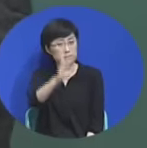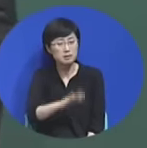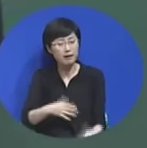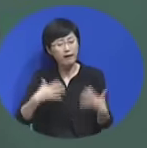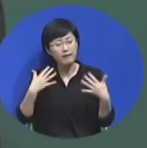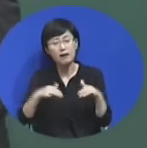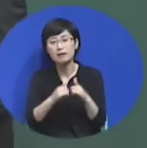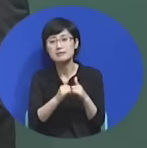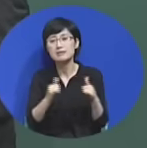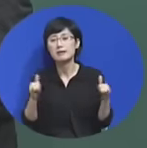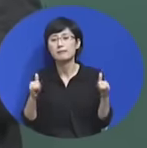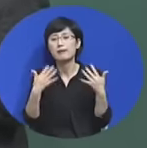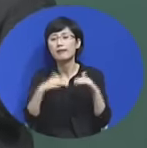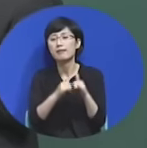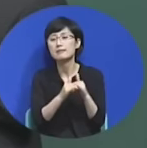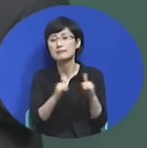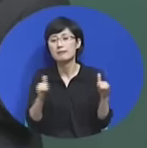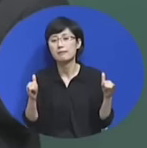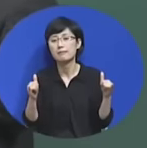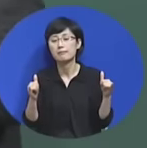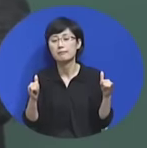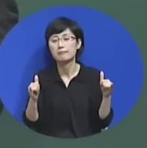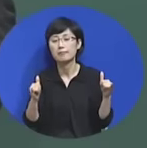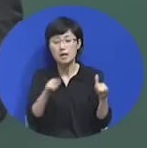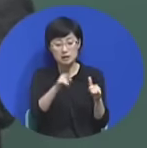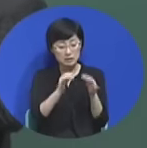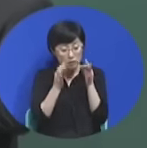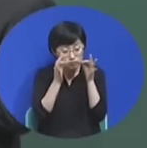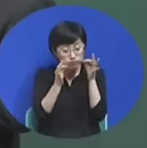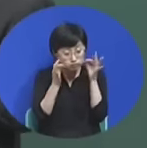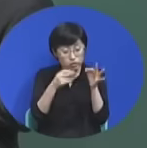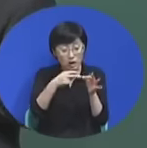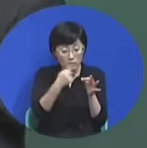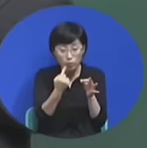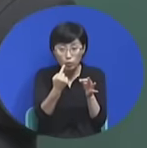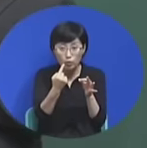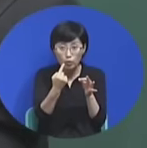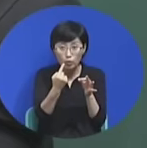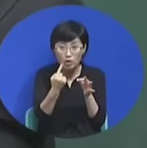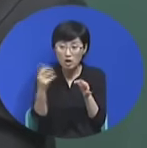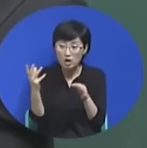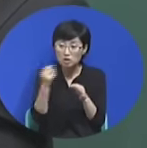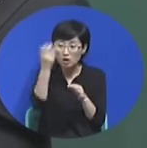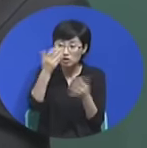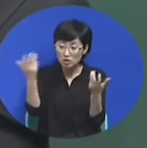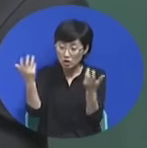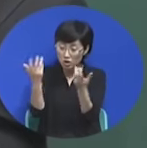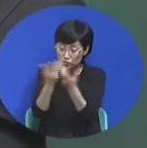出现教会的所有的信徒都是软弱的人，是有极限的人。 이들이 아무리 노력하고 애써도 말입니다. 하나님이 원하신 열매를 맺을 수 없는 자들이에요.